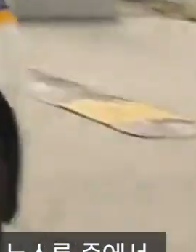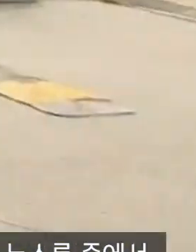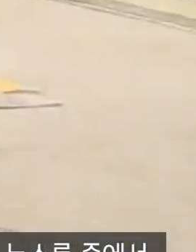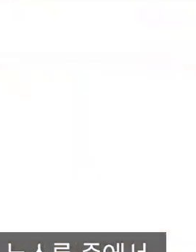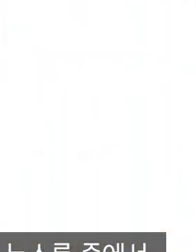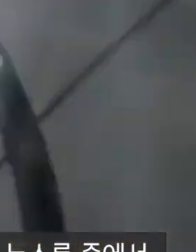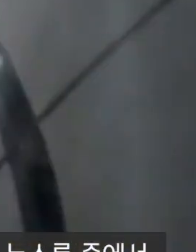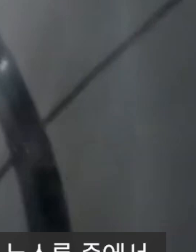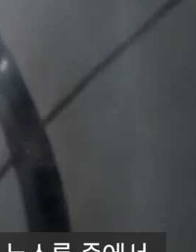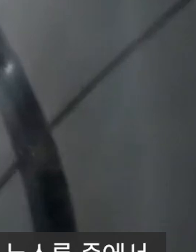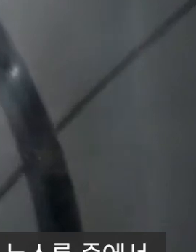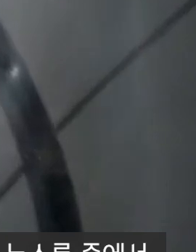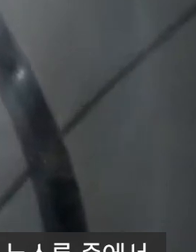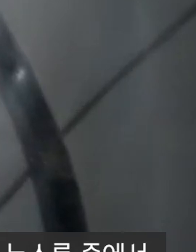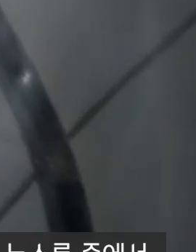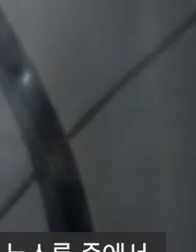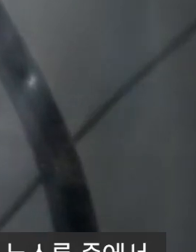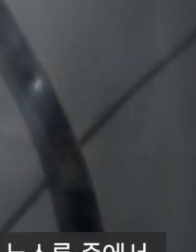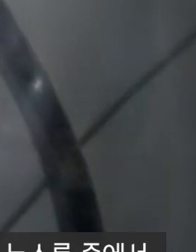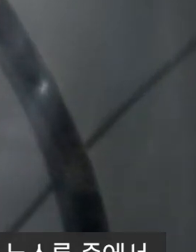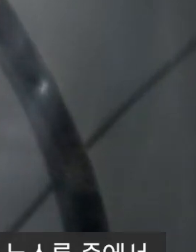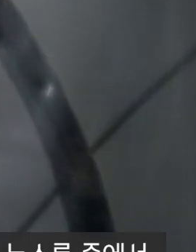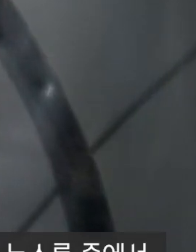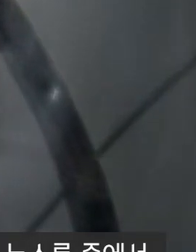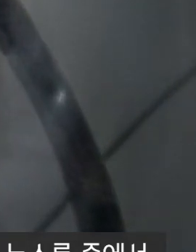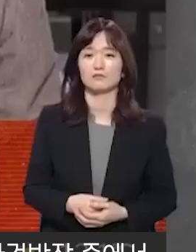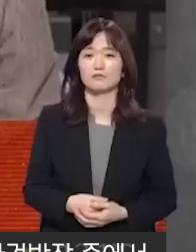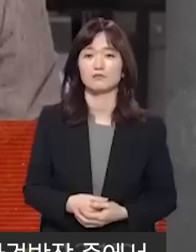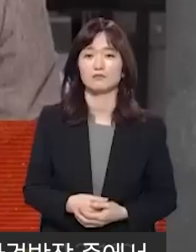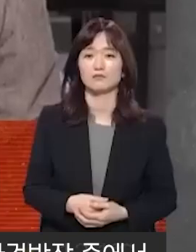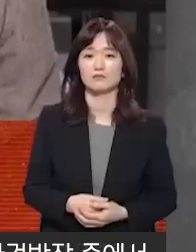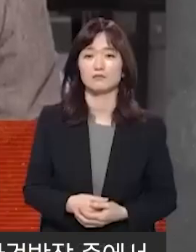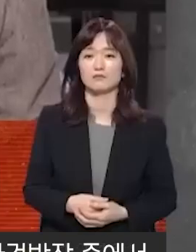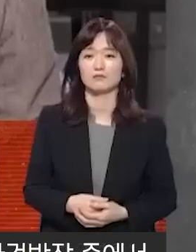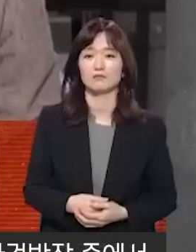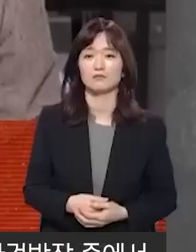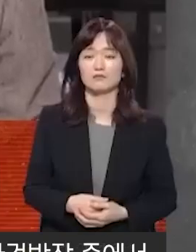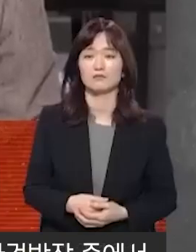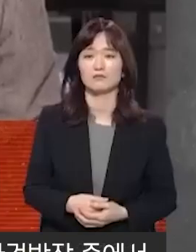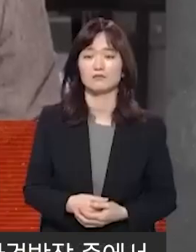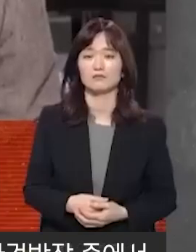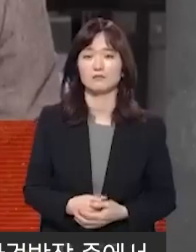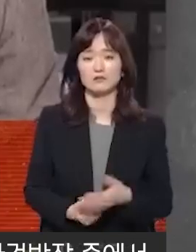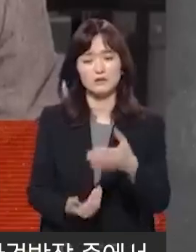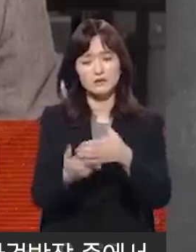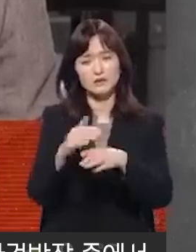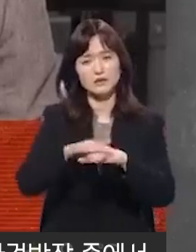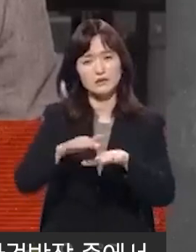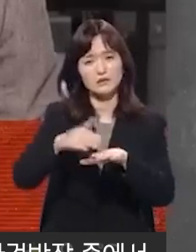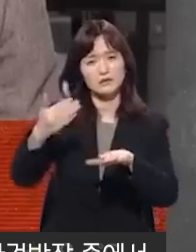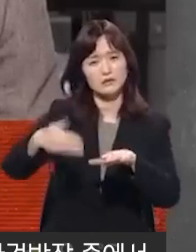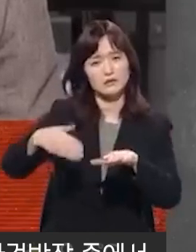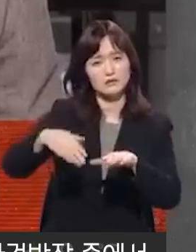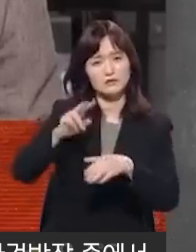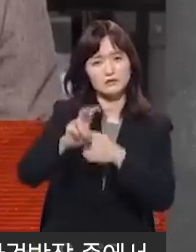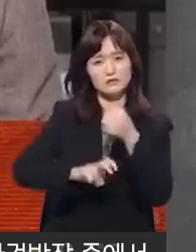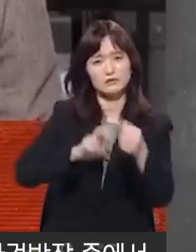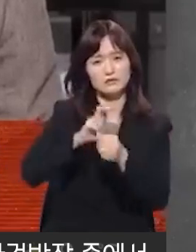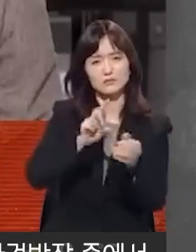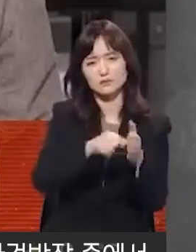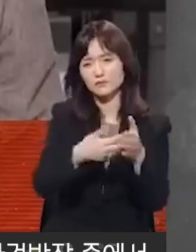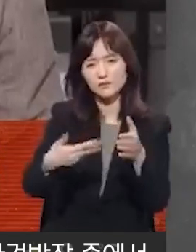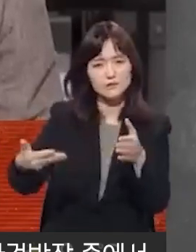넘깁니다. JTBC 정진명입니다. 이게 뭐 매듭이 안 풀리는 채로 20여 년을 흐르다가 앞서